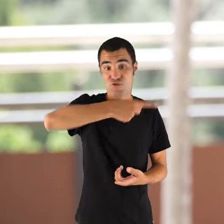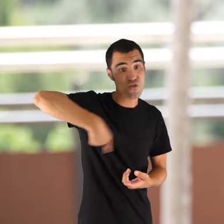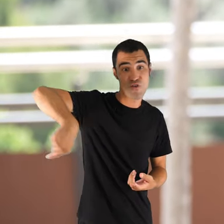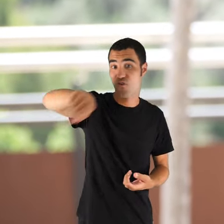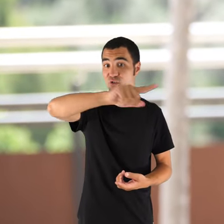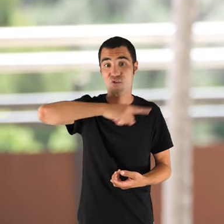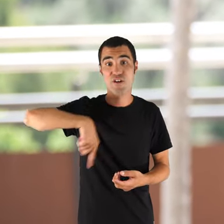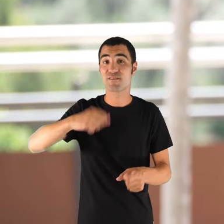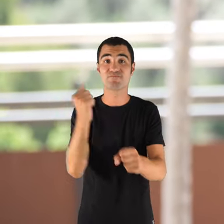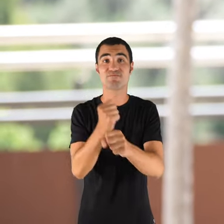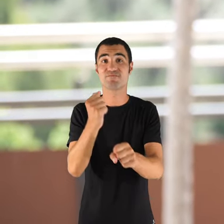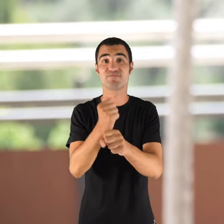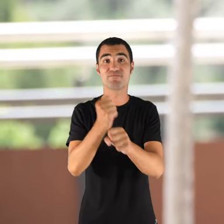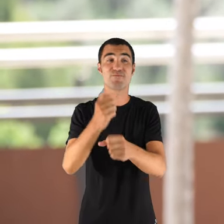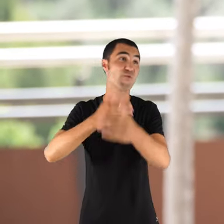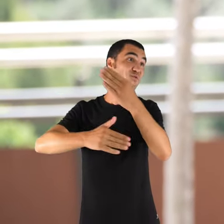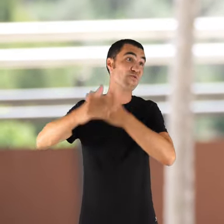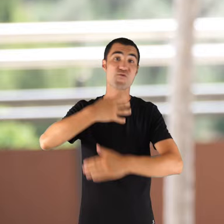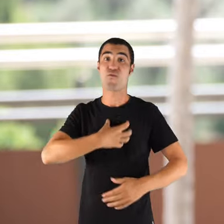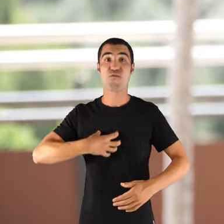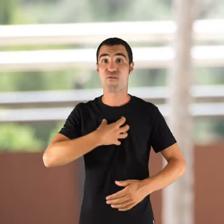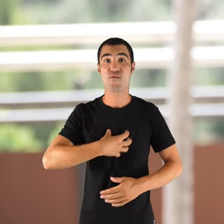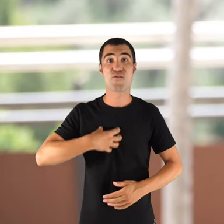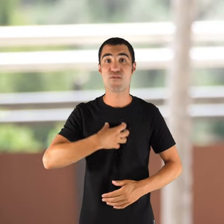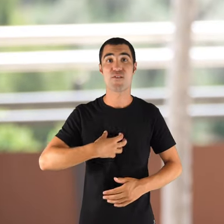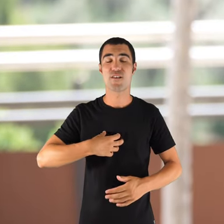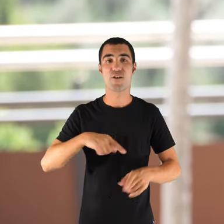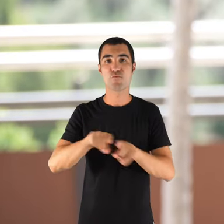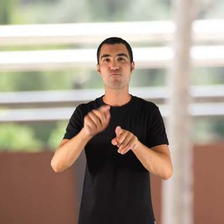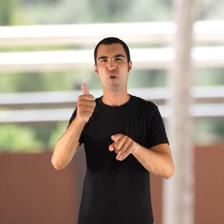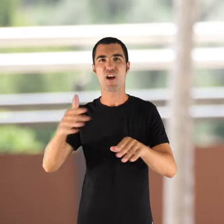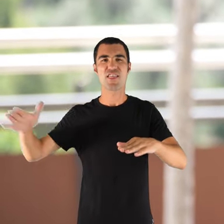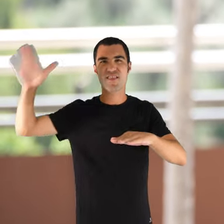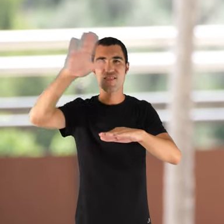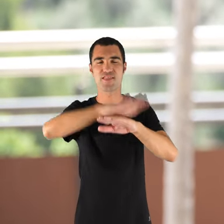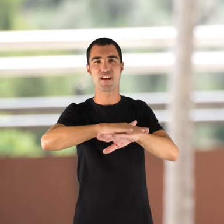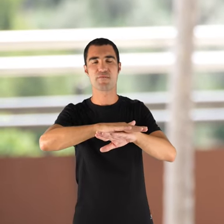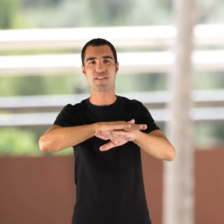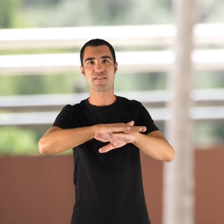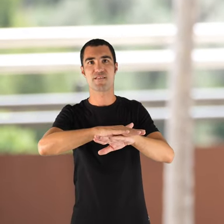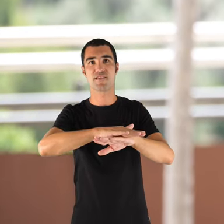oficis, diríem, s'han vist eclipsats per el que anomenem el recreo.